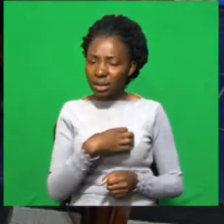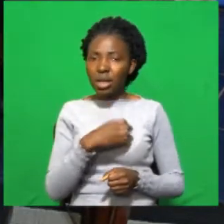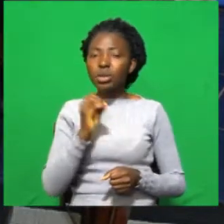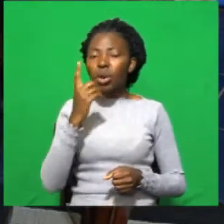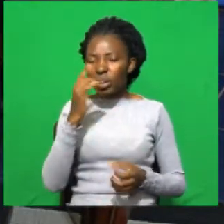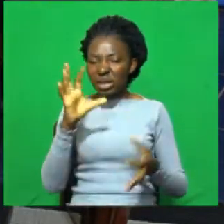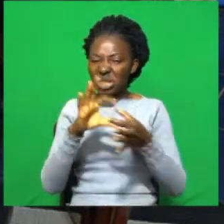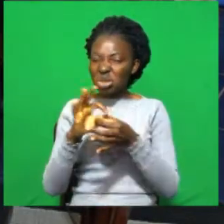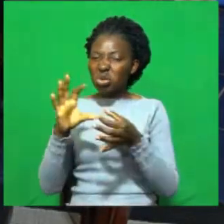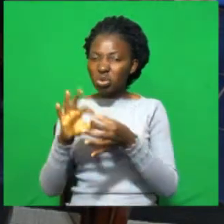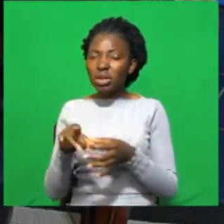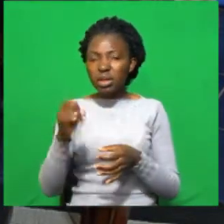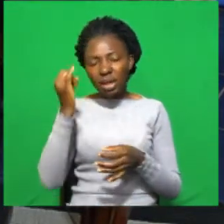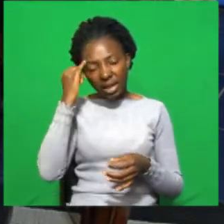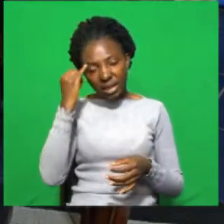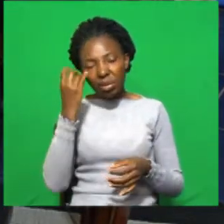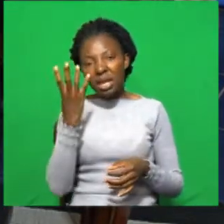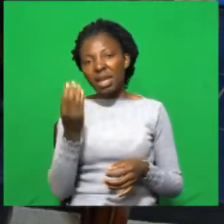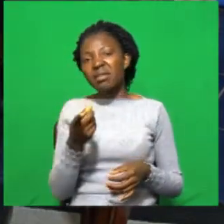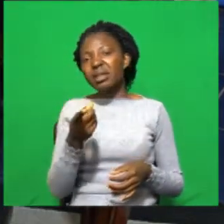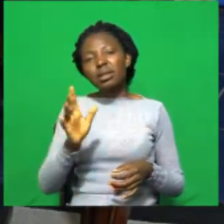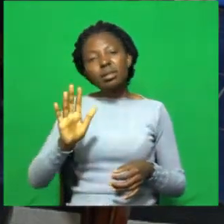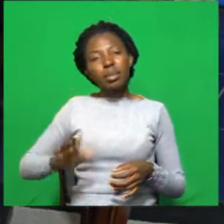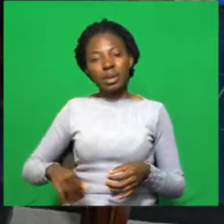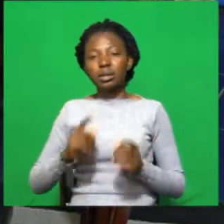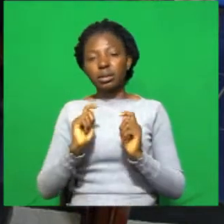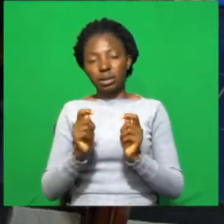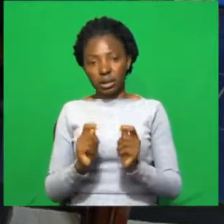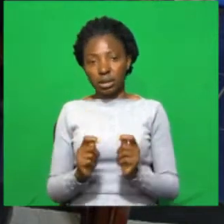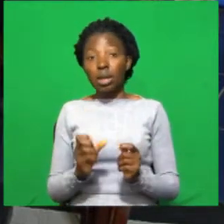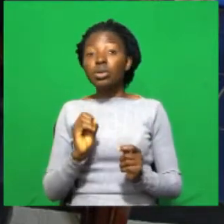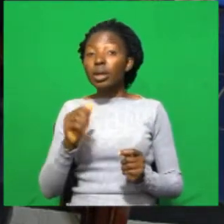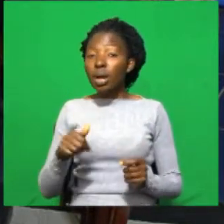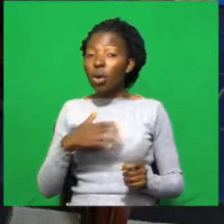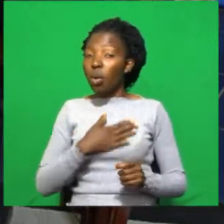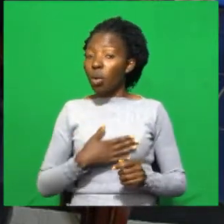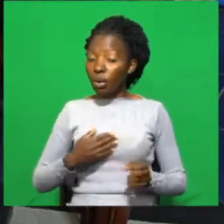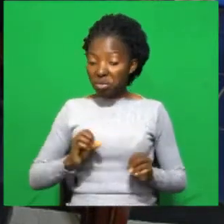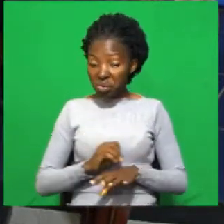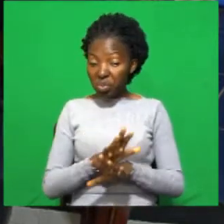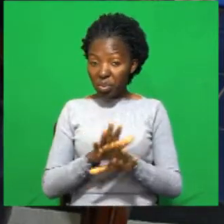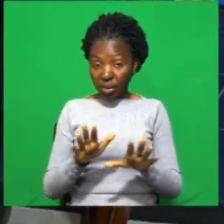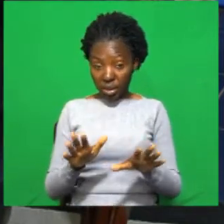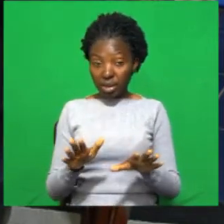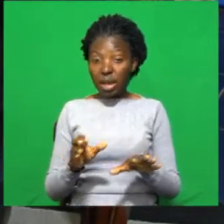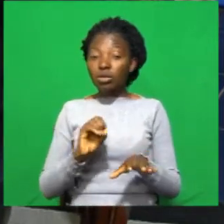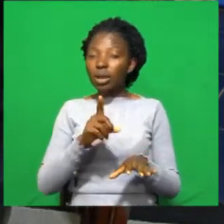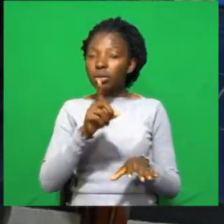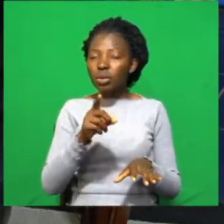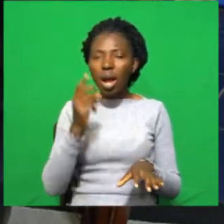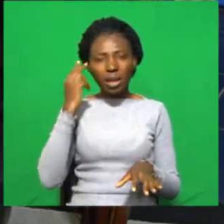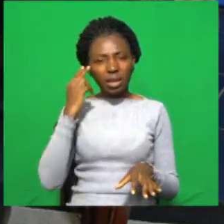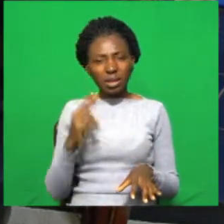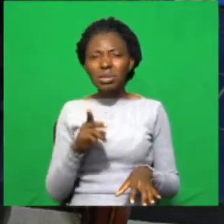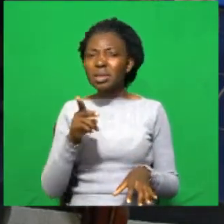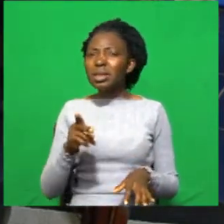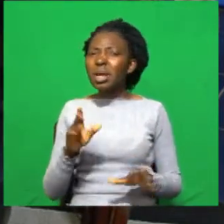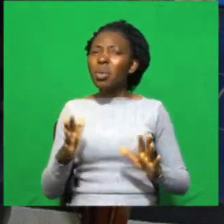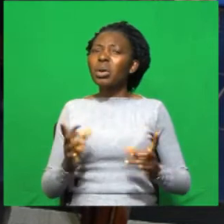pakujoinidza pfungwa idzi panotobuda dzidziso yakadai. Isusu ngatichiswatanurai nyaya iyi kuitira kuti vateereri vedu vanyatsogutsikana kuti